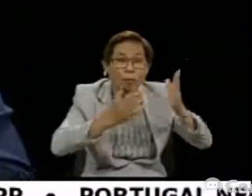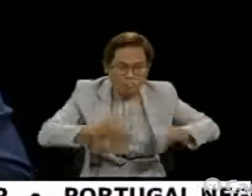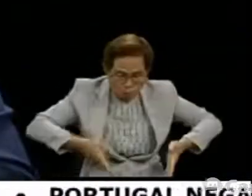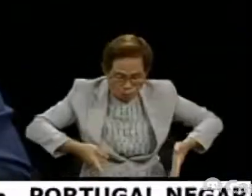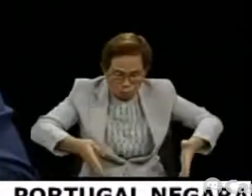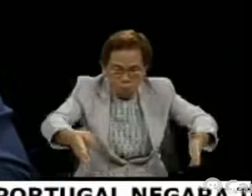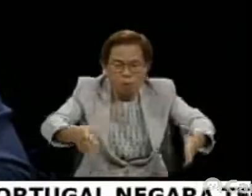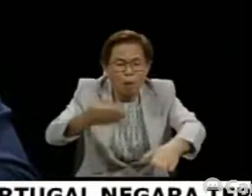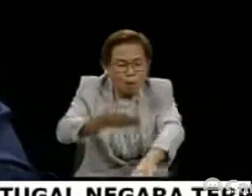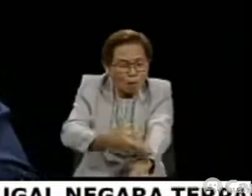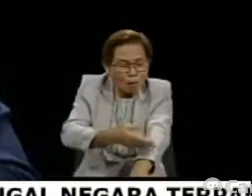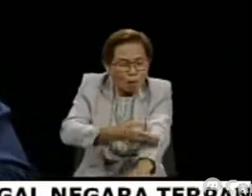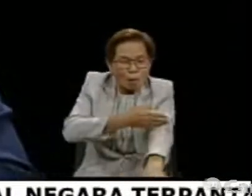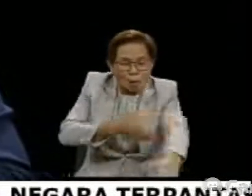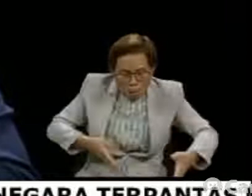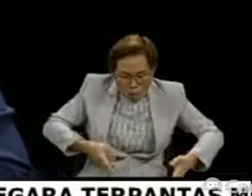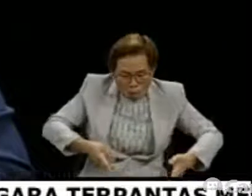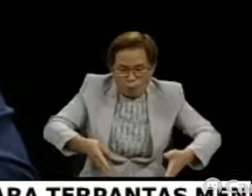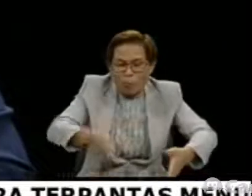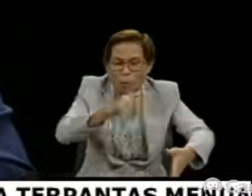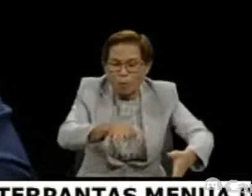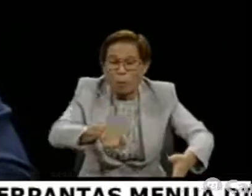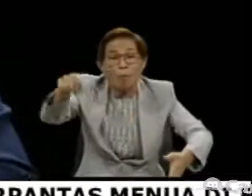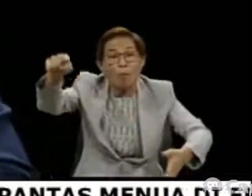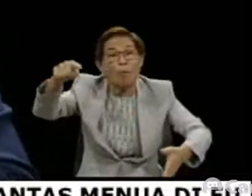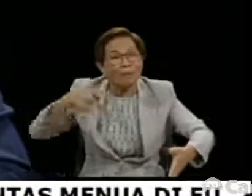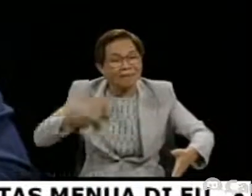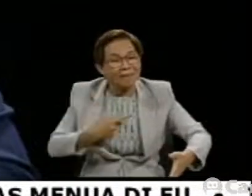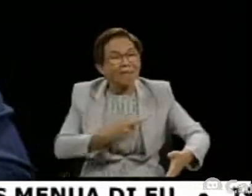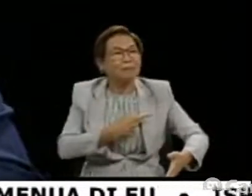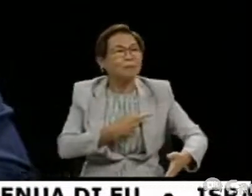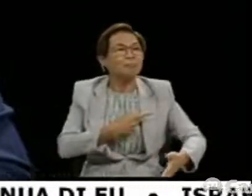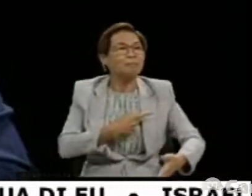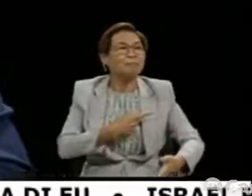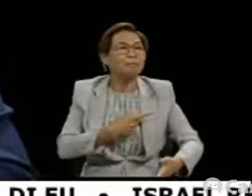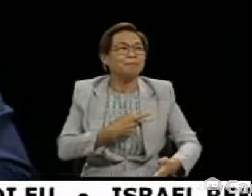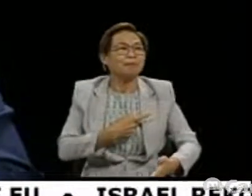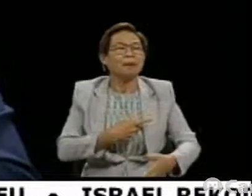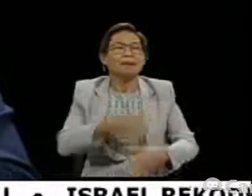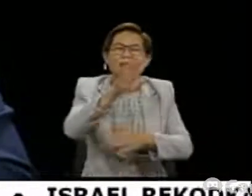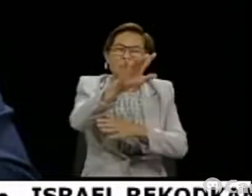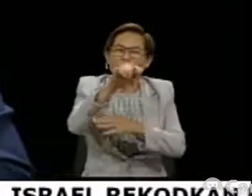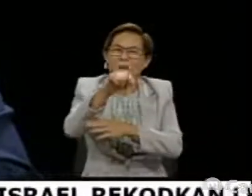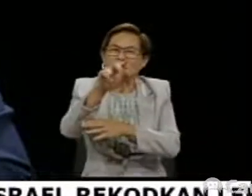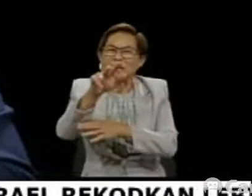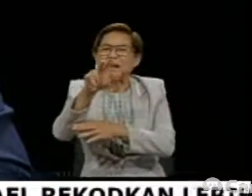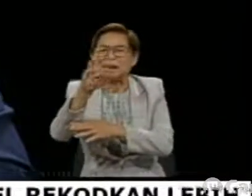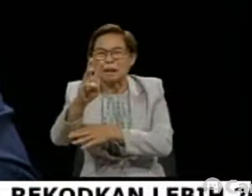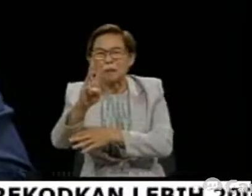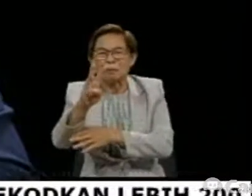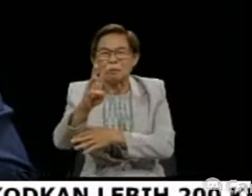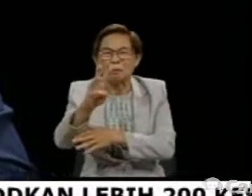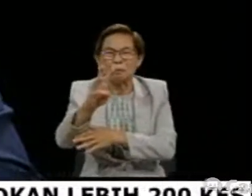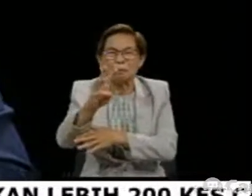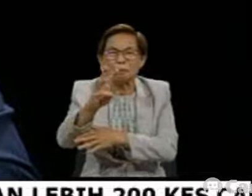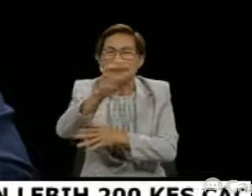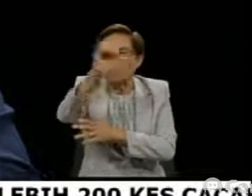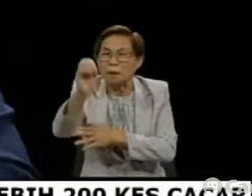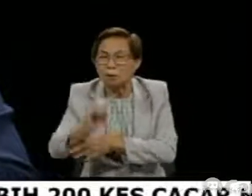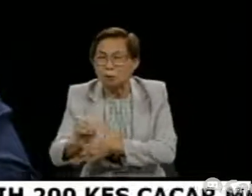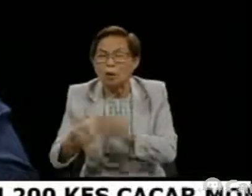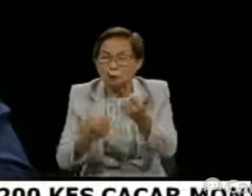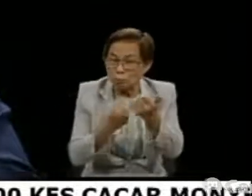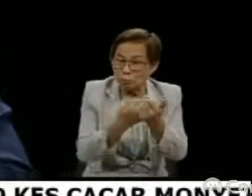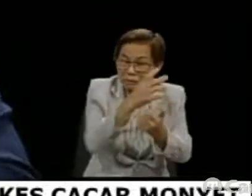hukum di hanya betul masih lagi di dalam anjuran kita masih lagi antara 5 Indonesia 63 peratus yang mana